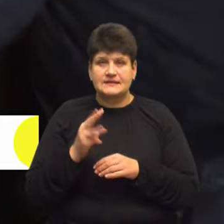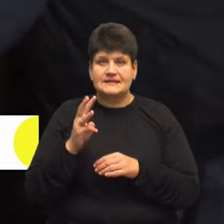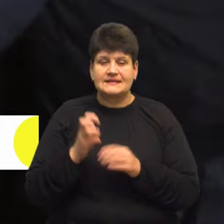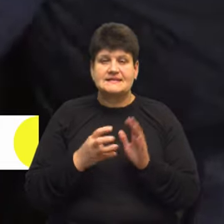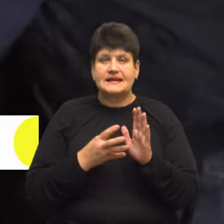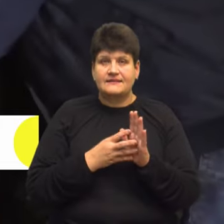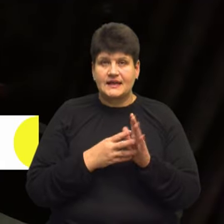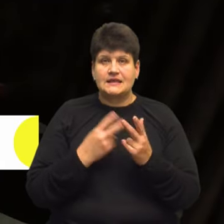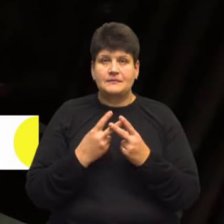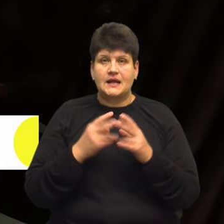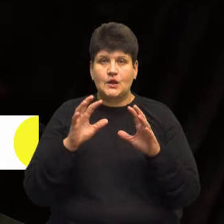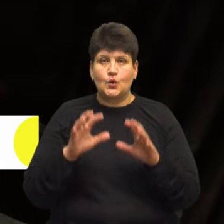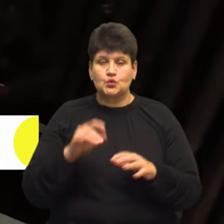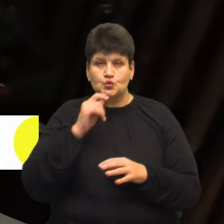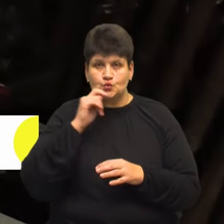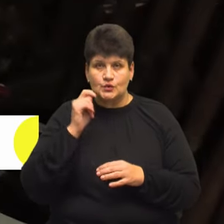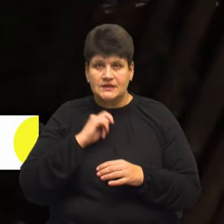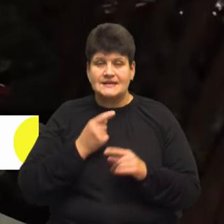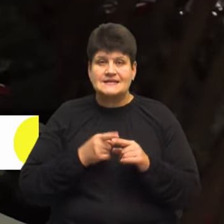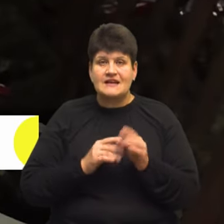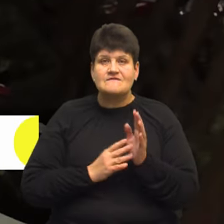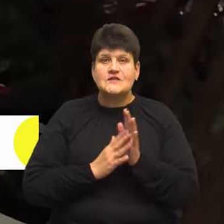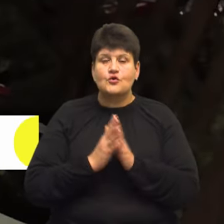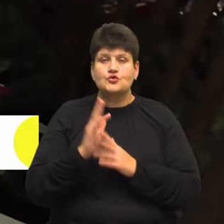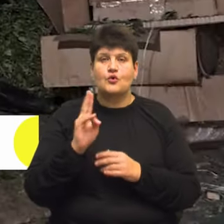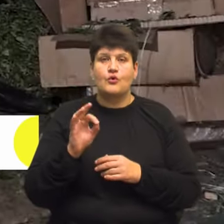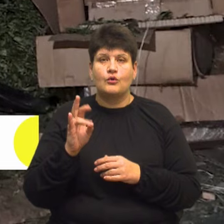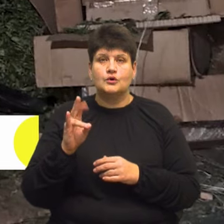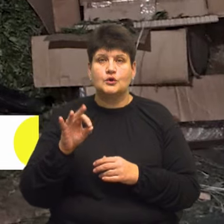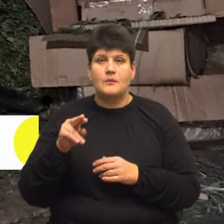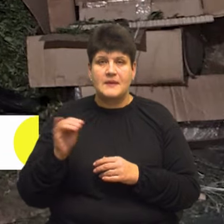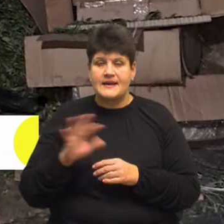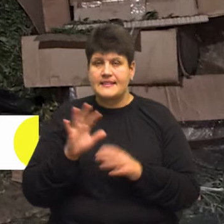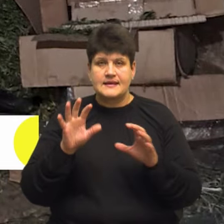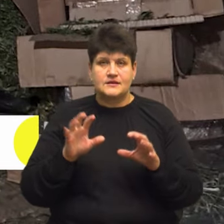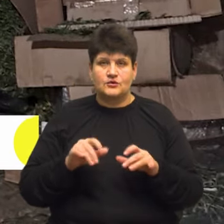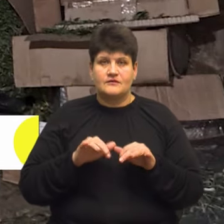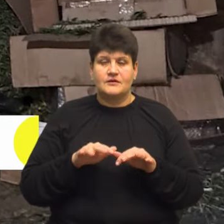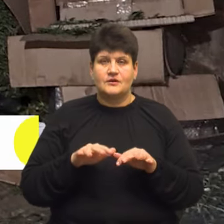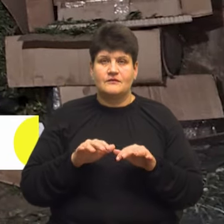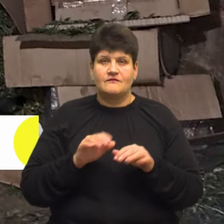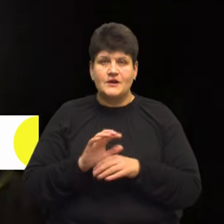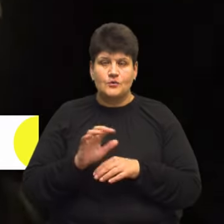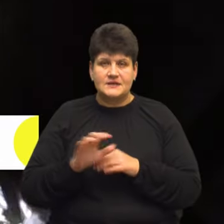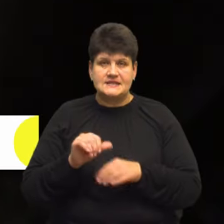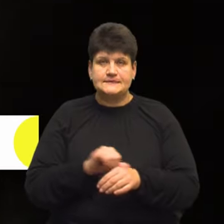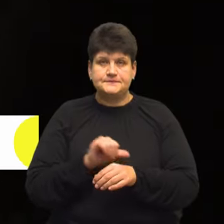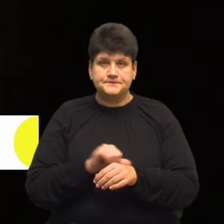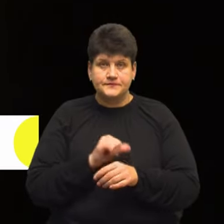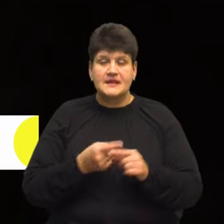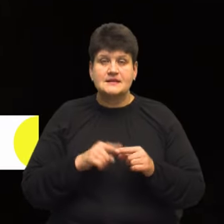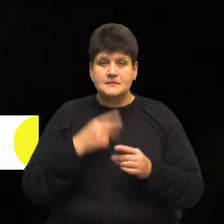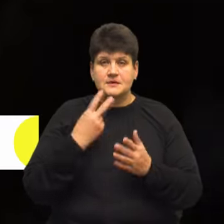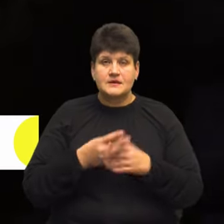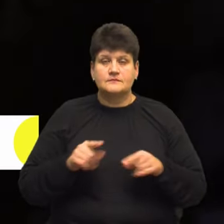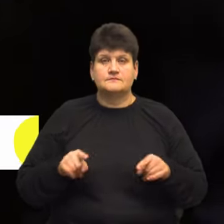309 Кримінального кодексу України. Це вирощування конопель та незаконне виробництво наркотичних речовин. Санкції цих статей передбачають